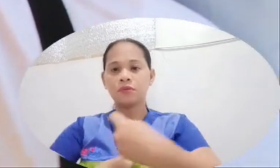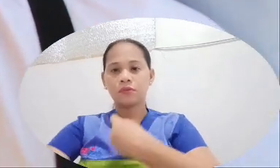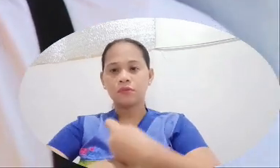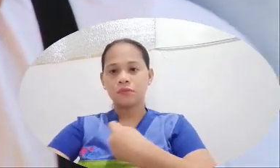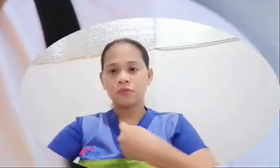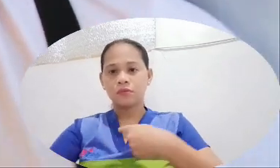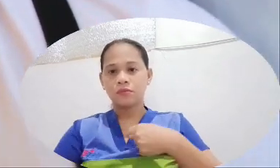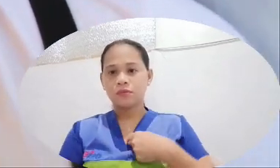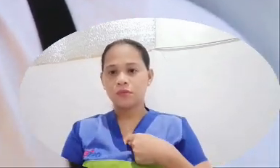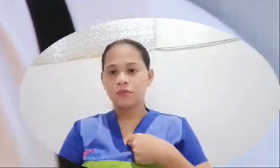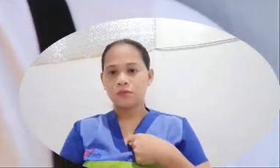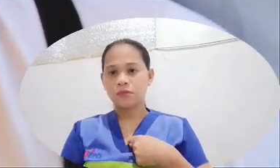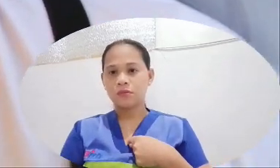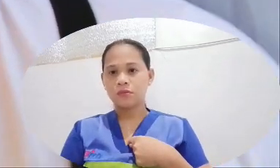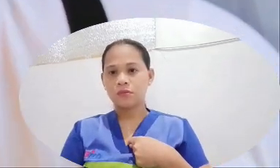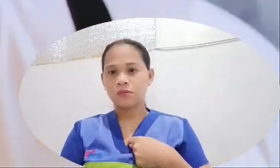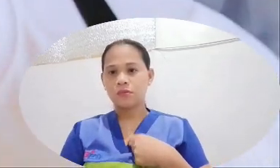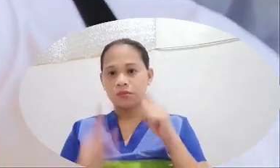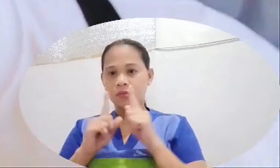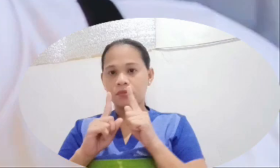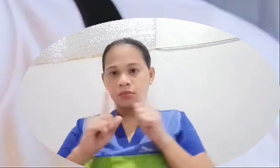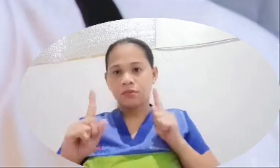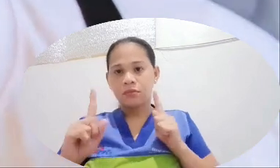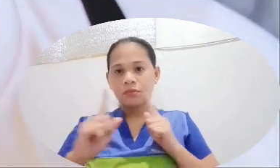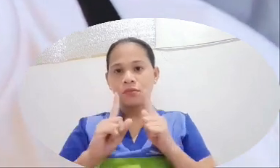Hindi ko ubat eh. Huwag!